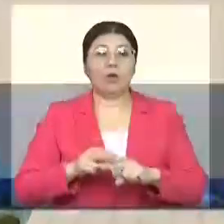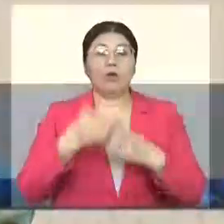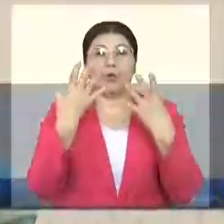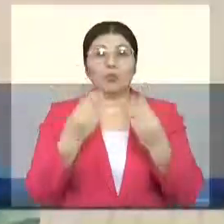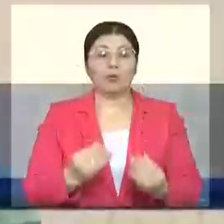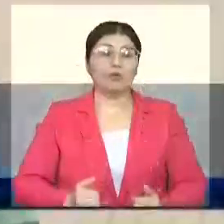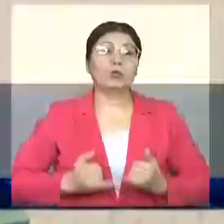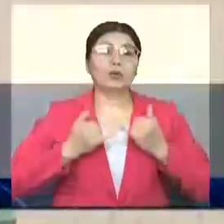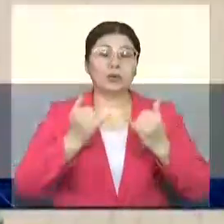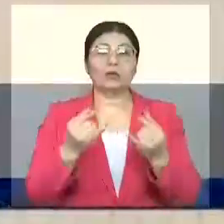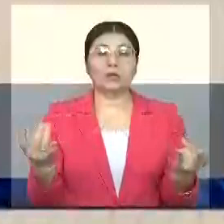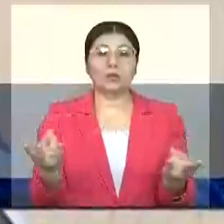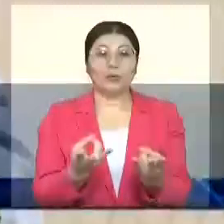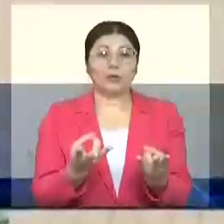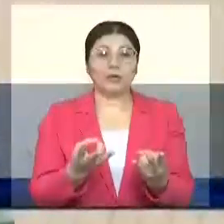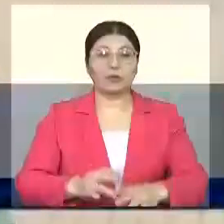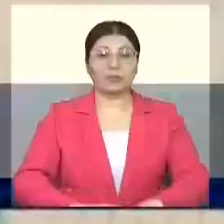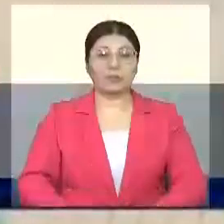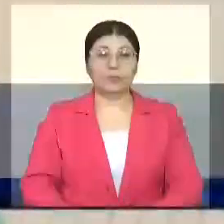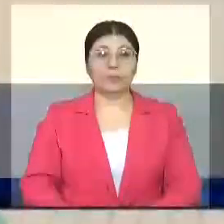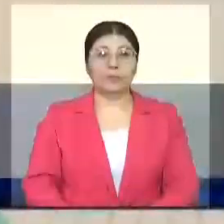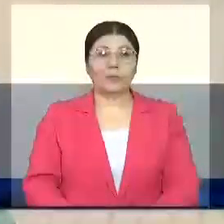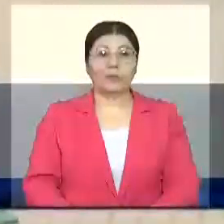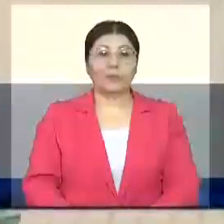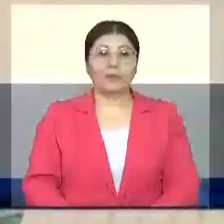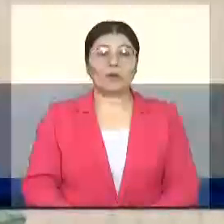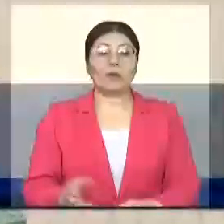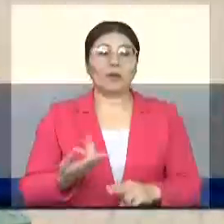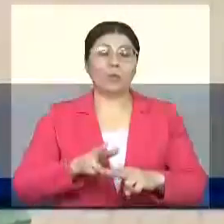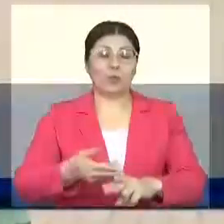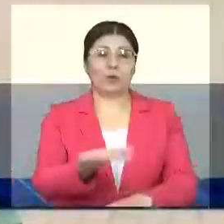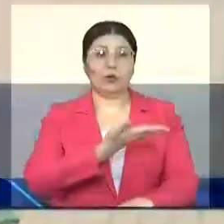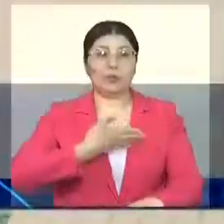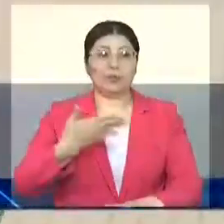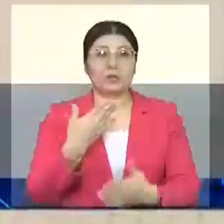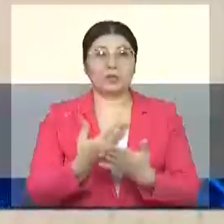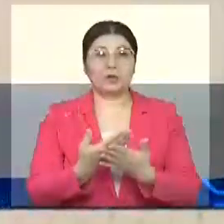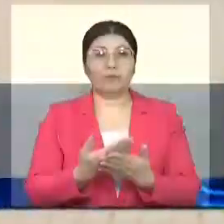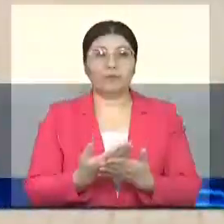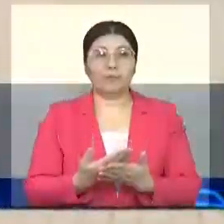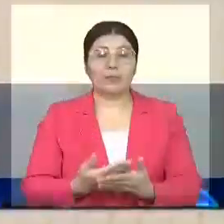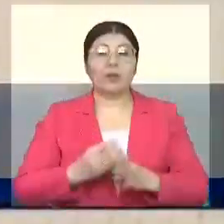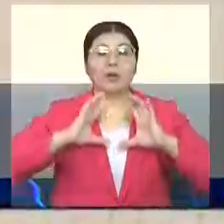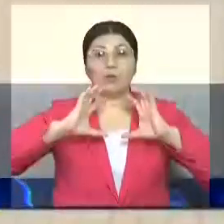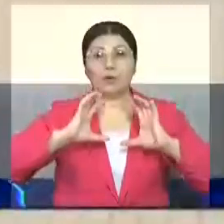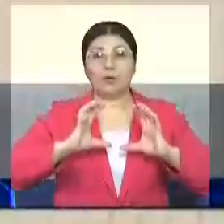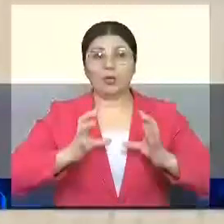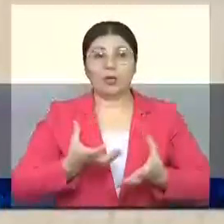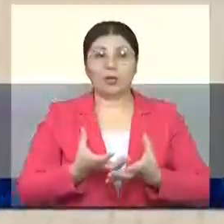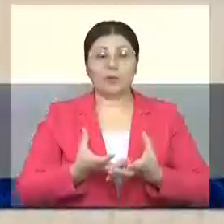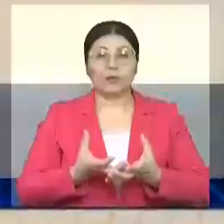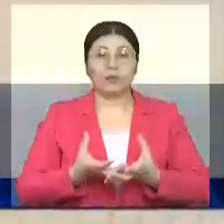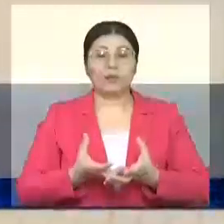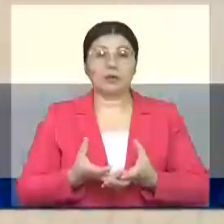қастерлеп, жақсы тойлау керек. Өйткені бұл біздің айтқанда бүкіл әлемдегі, бүкіл